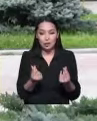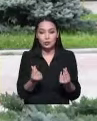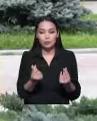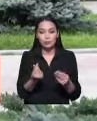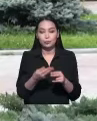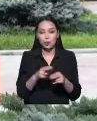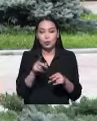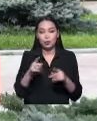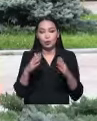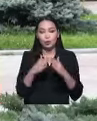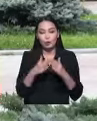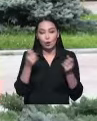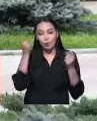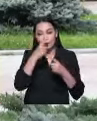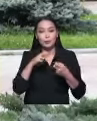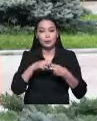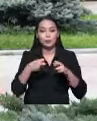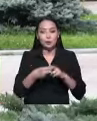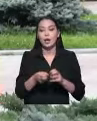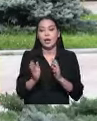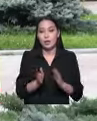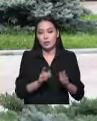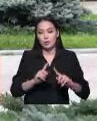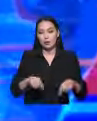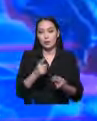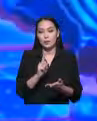бұл үйлерде анықталған ақауларды реттеуге міндеттеледі.